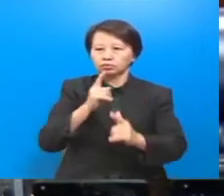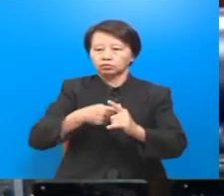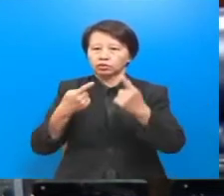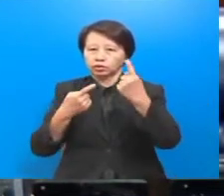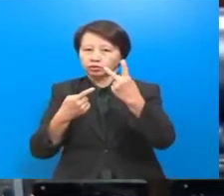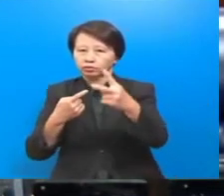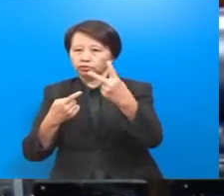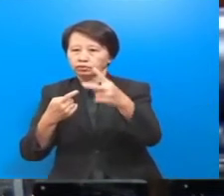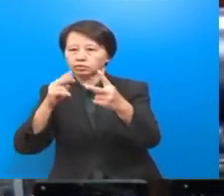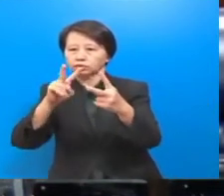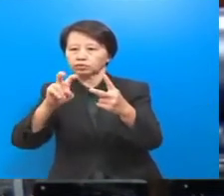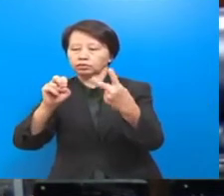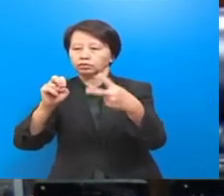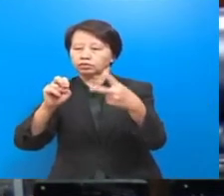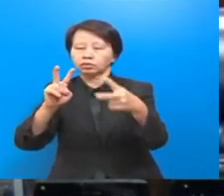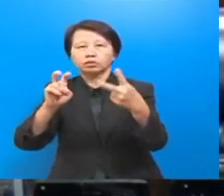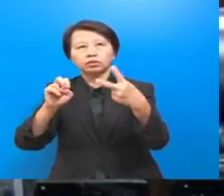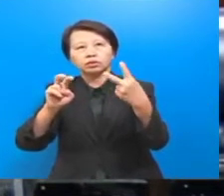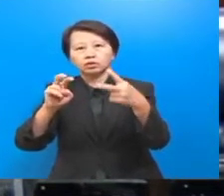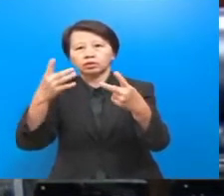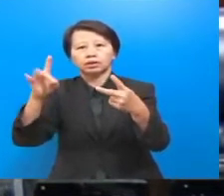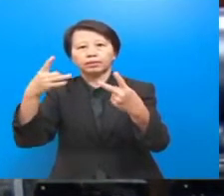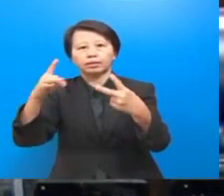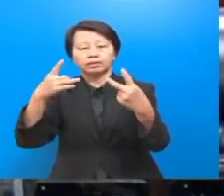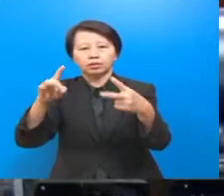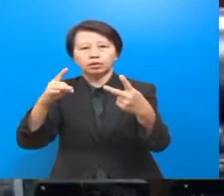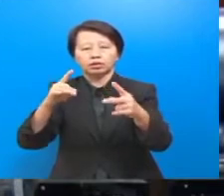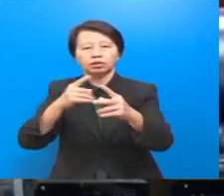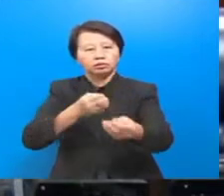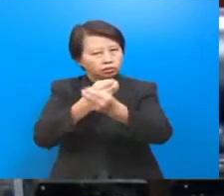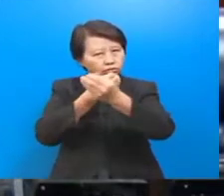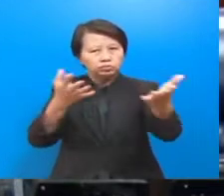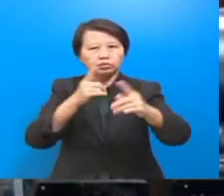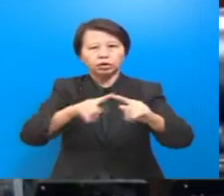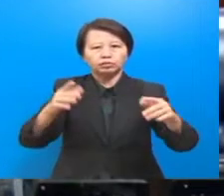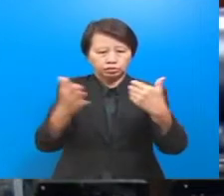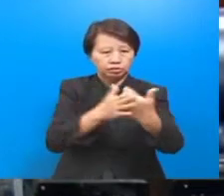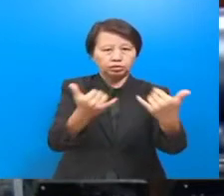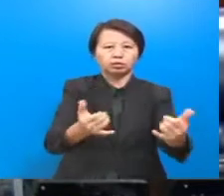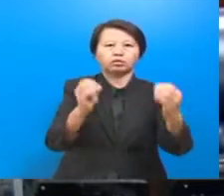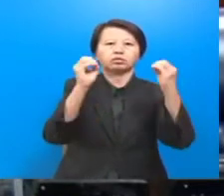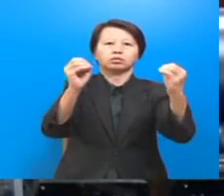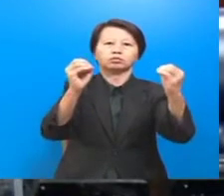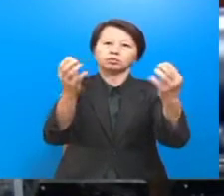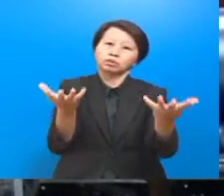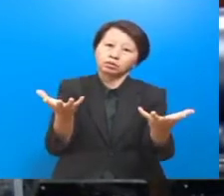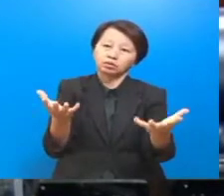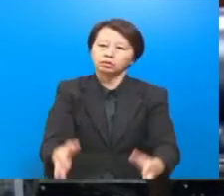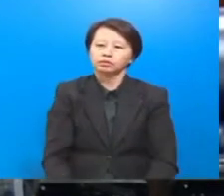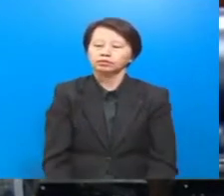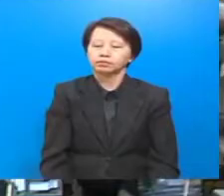desember 2018 atau tapi jadi bersih